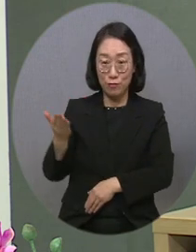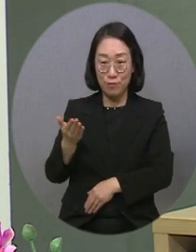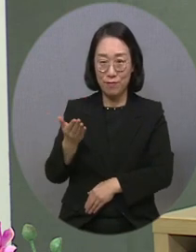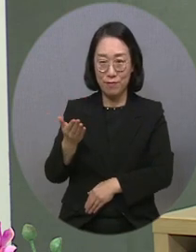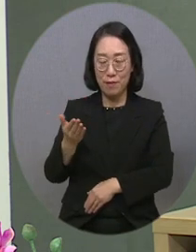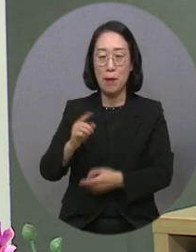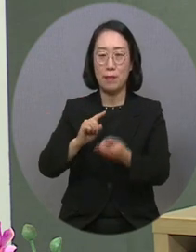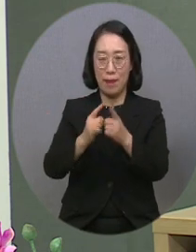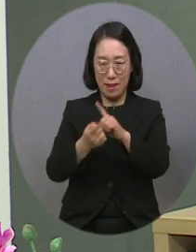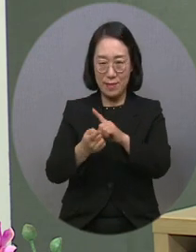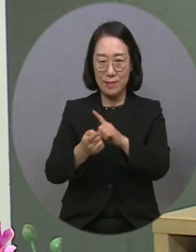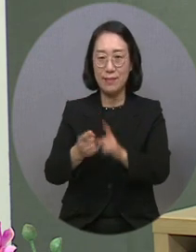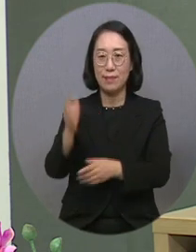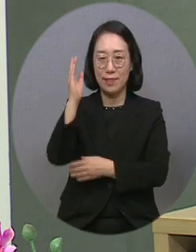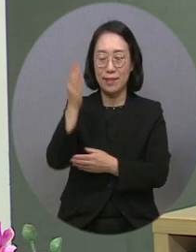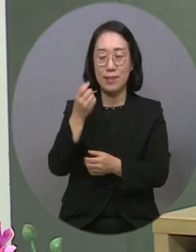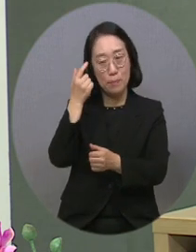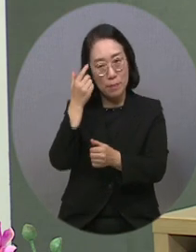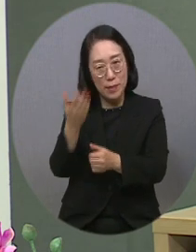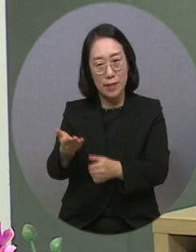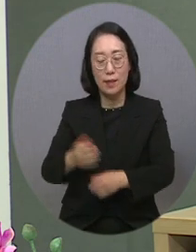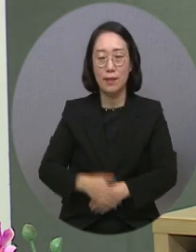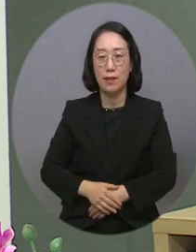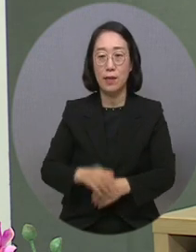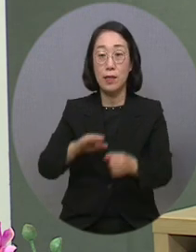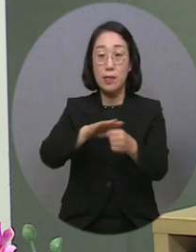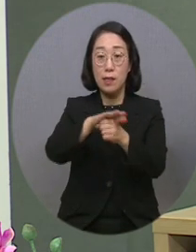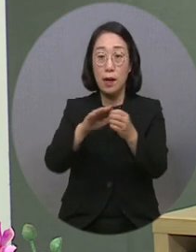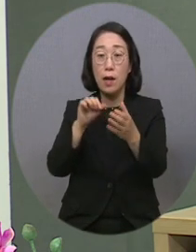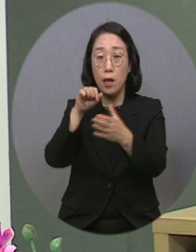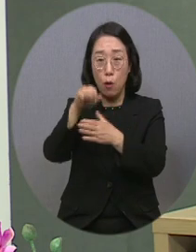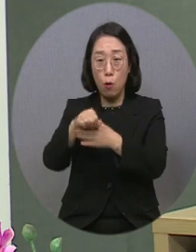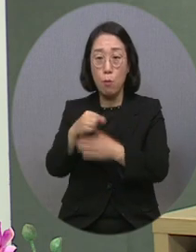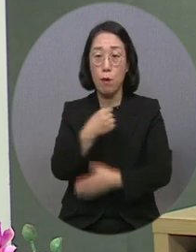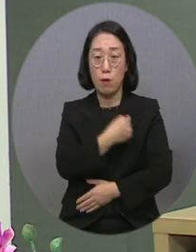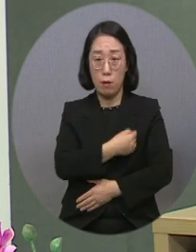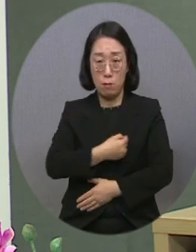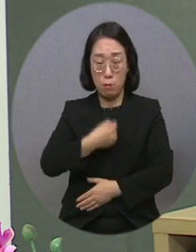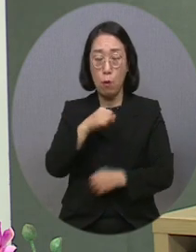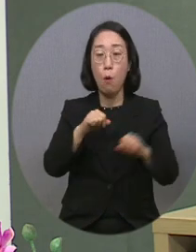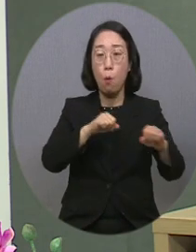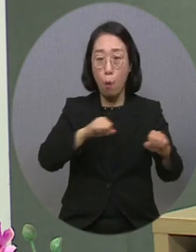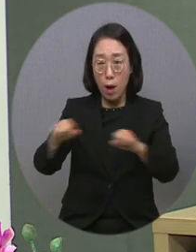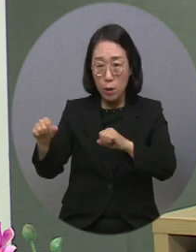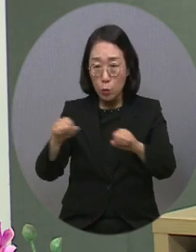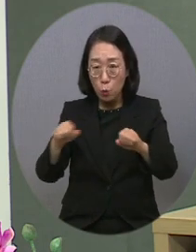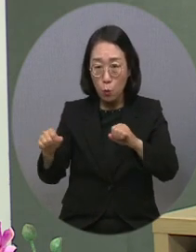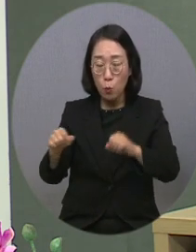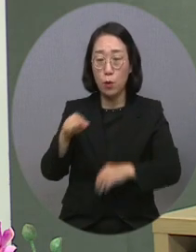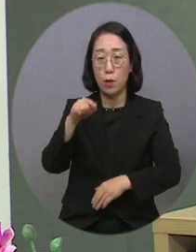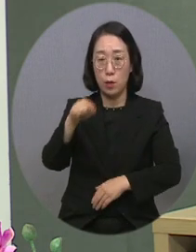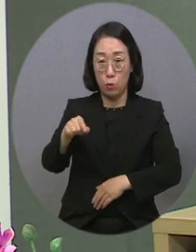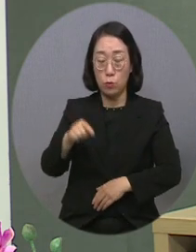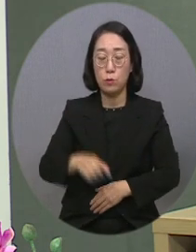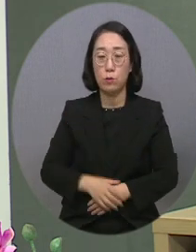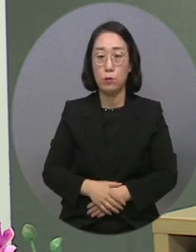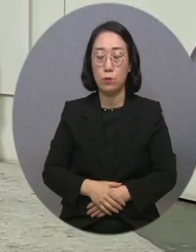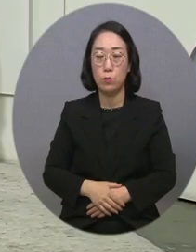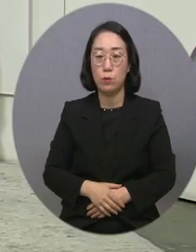제가 여쭤봤습니다. 사랑의 열매라는 이 운동 자체가 이제 대개